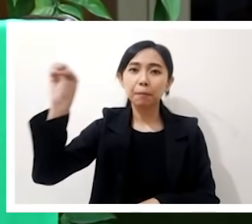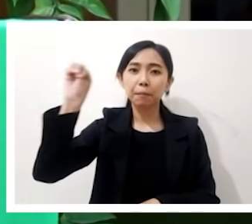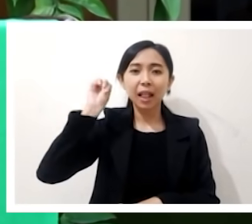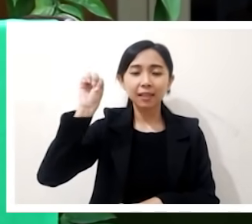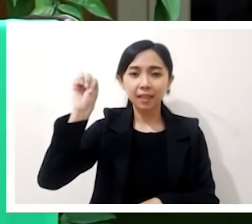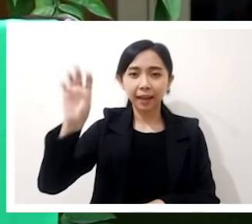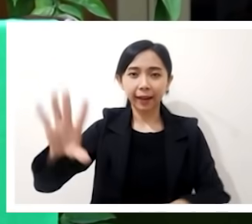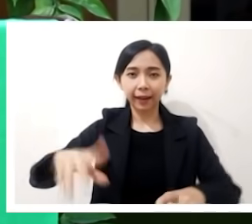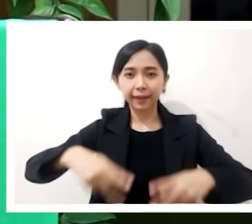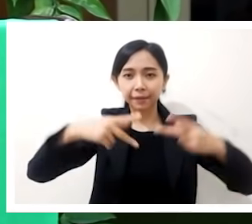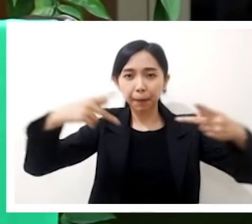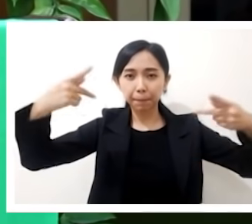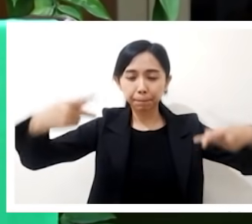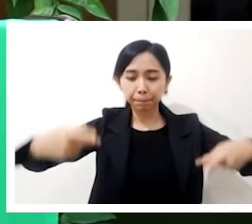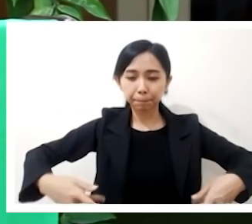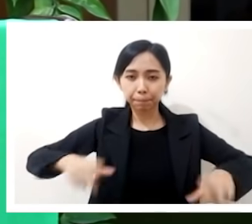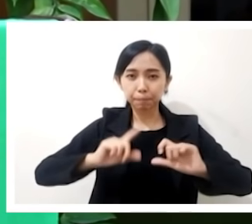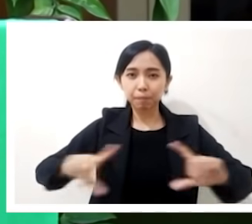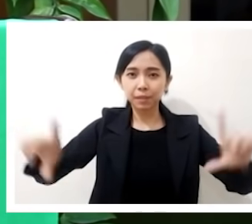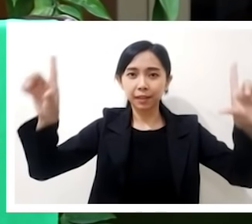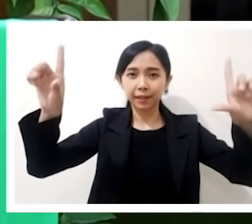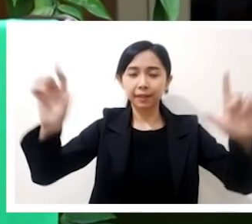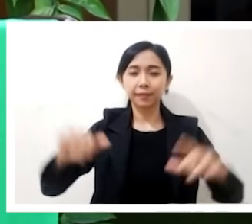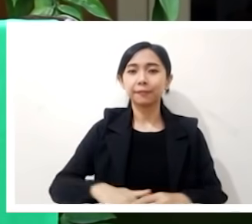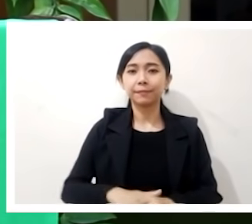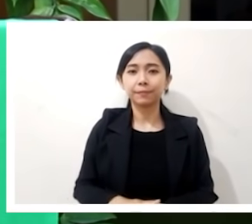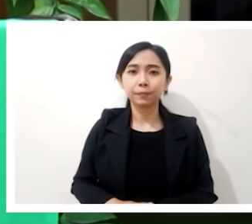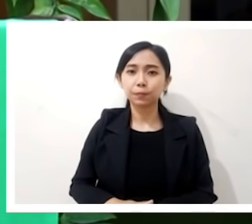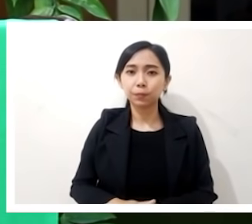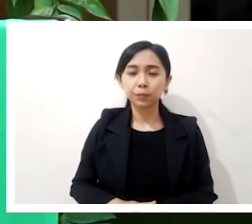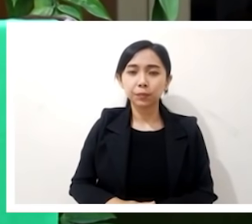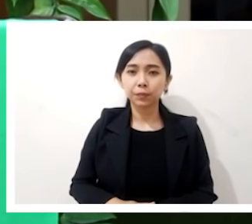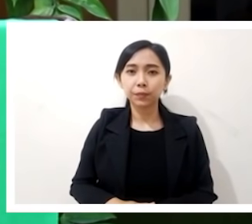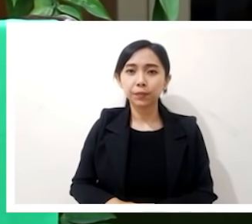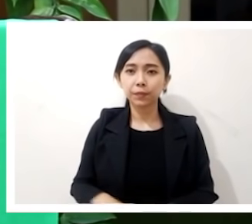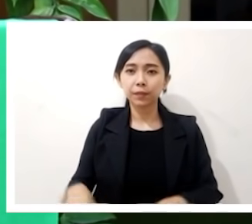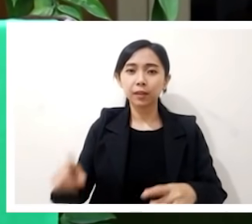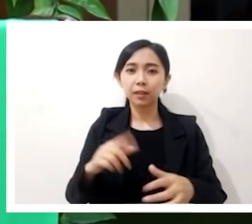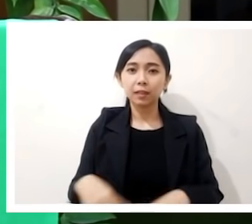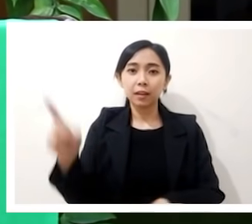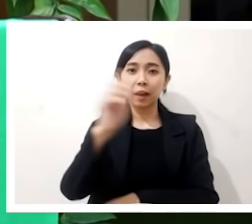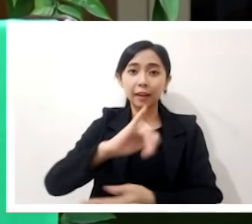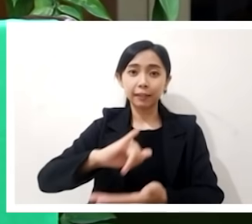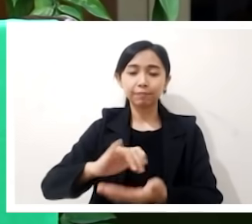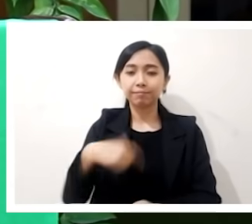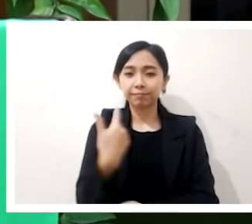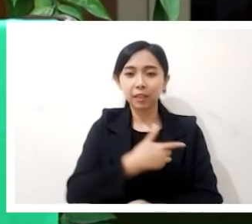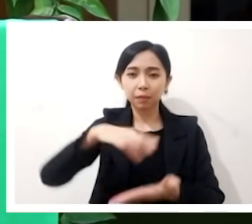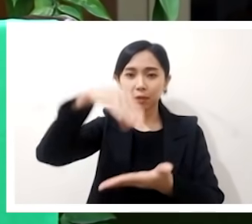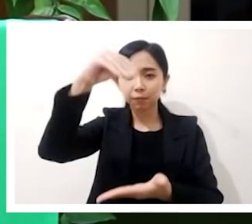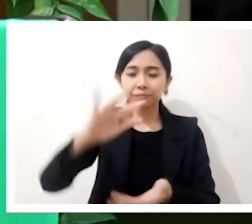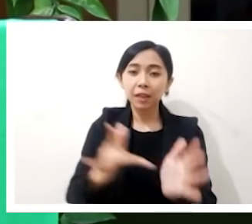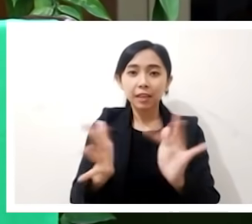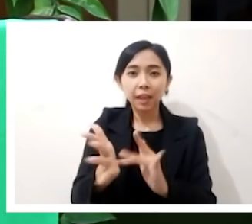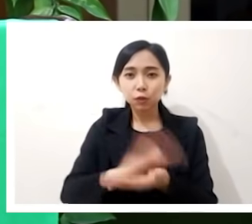besar. Dan bacaan kita hari ini menjelaskan lebih lanjut bahwa Yesus Kristus menjadi